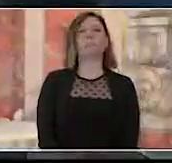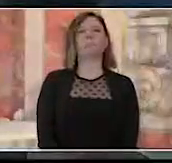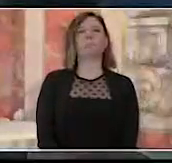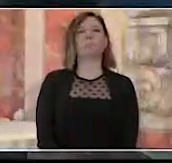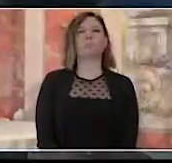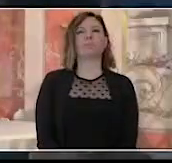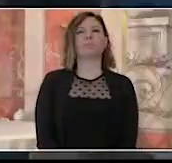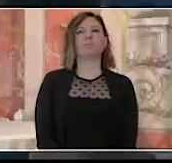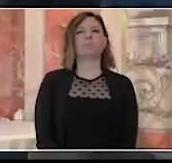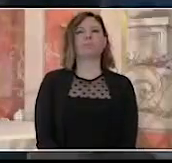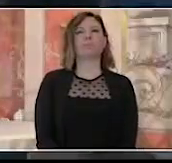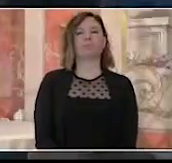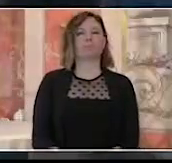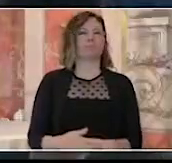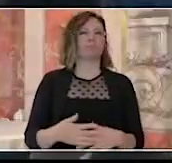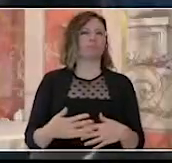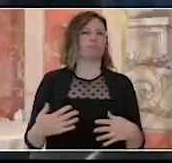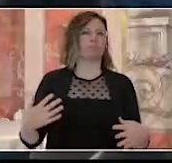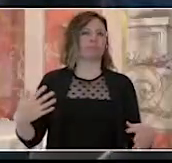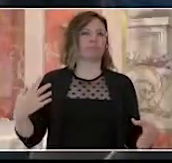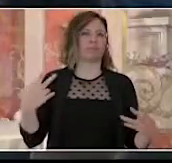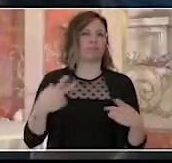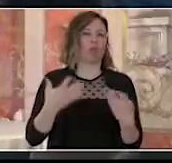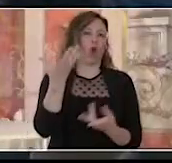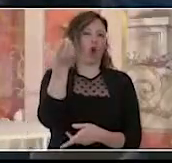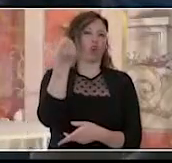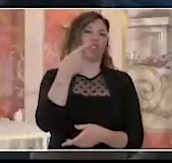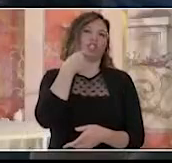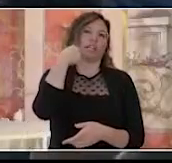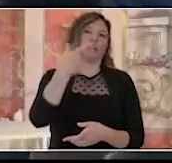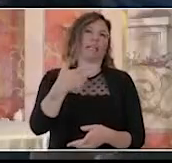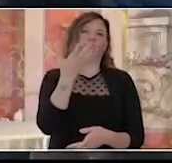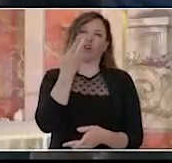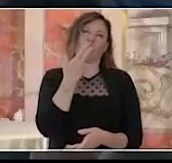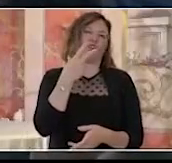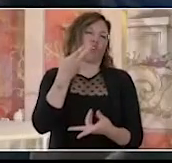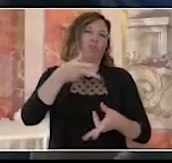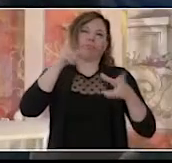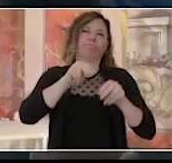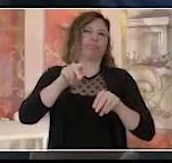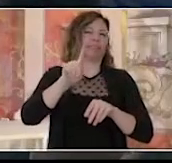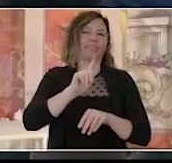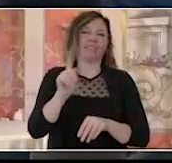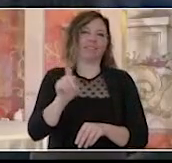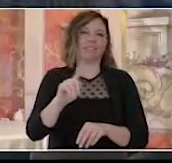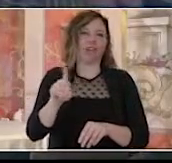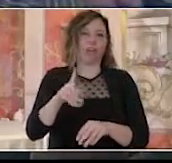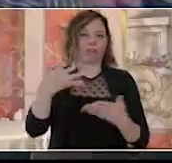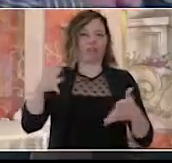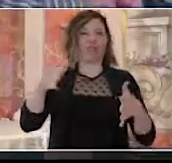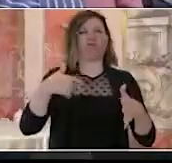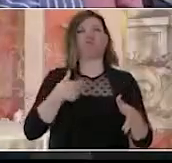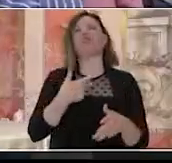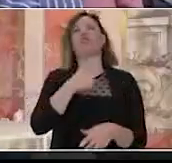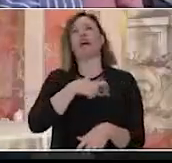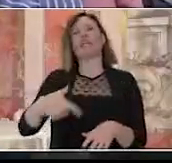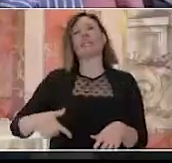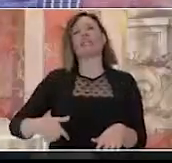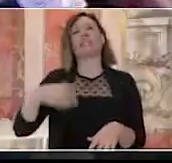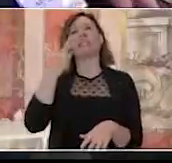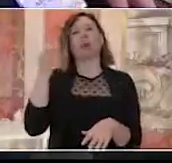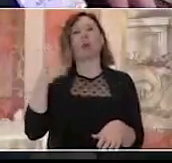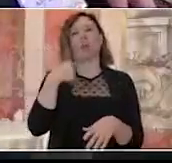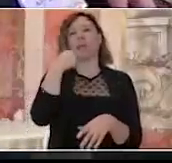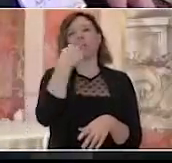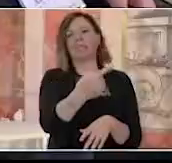Bene, cercherò di non ripetere i concetti che sono già stati espressi dal sindaco Biondi, che saluto e